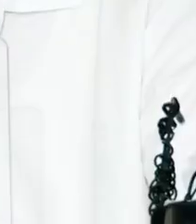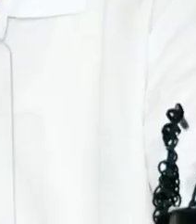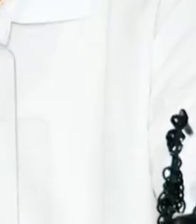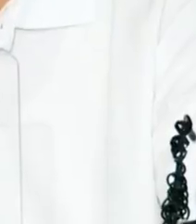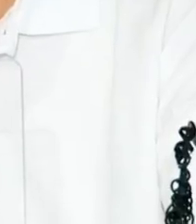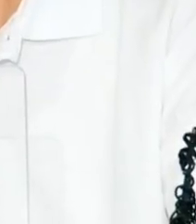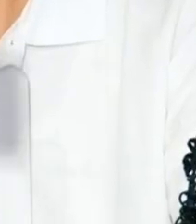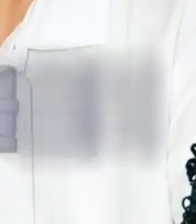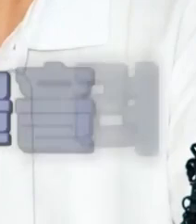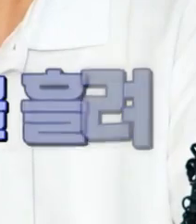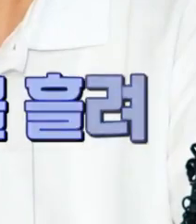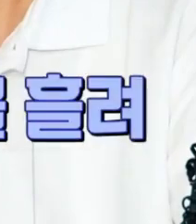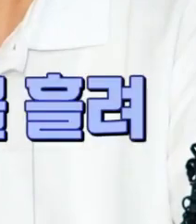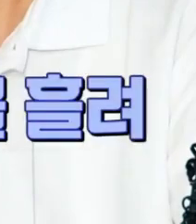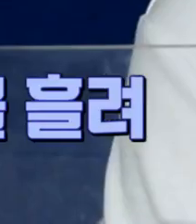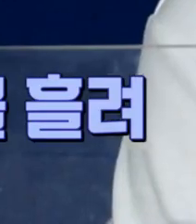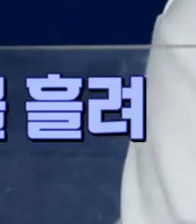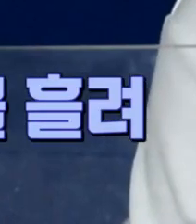아니었습니다